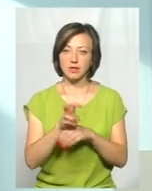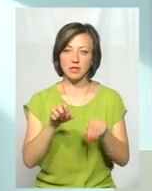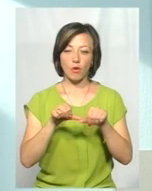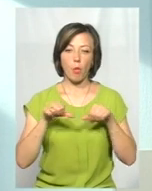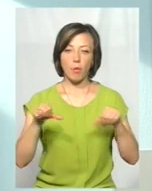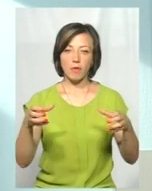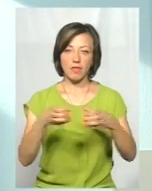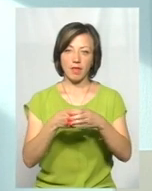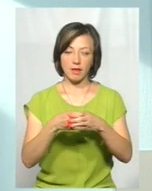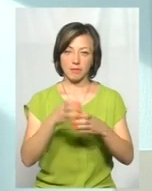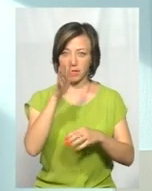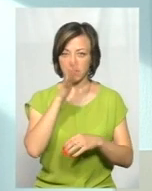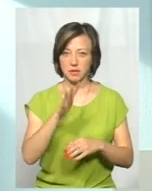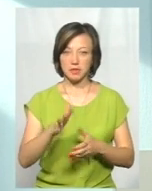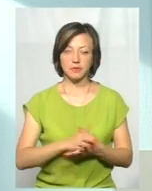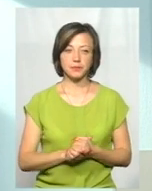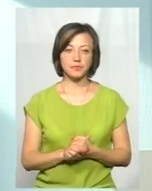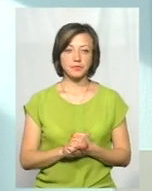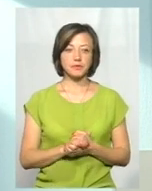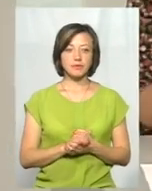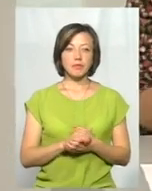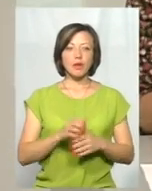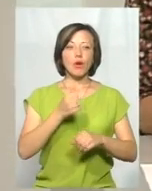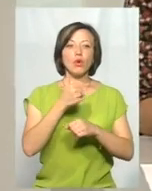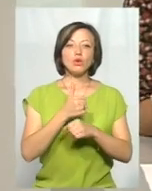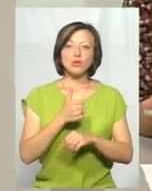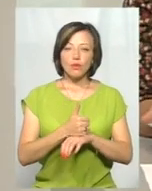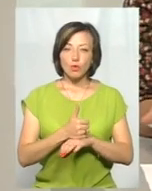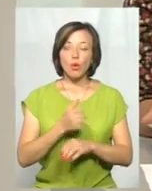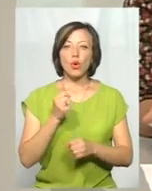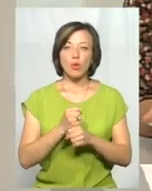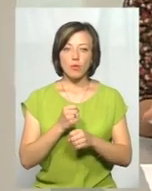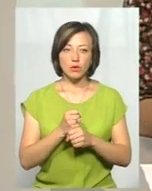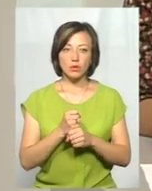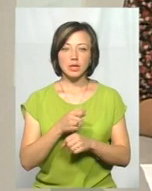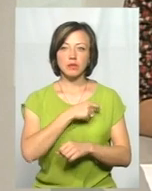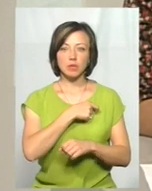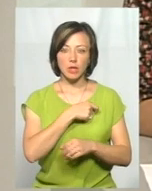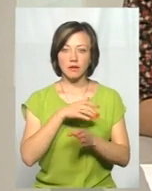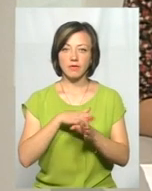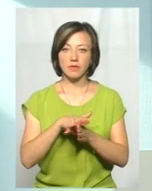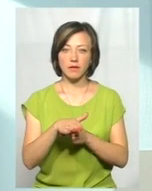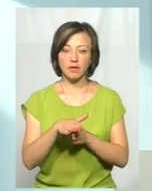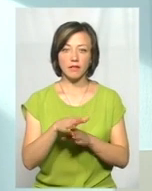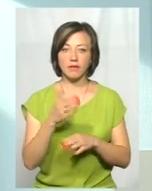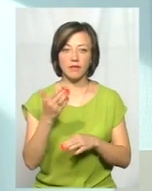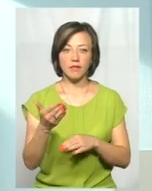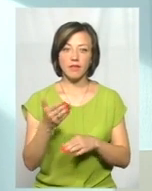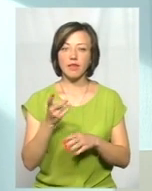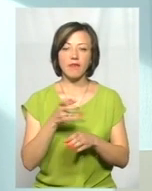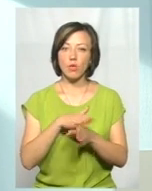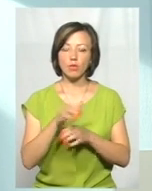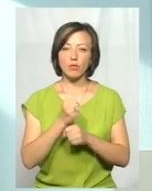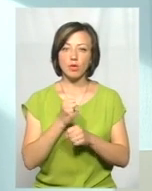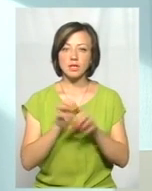комітетів впродовж цих 5 місяців. Тобто основну роботу, в принципі, депутат так, не виконував? Не виконував роботу над